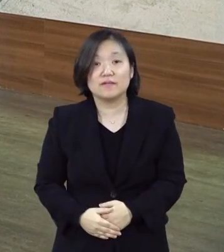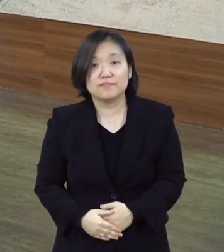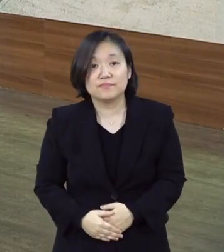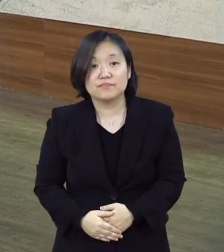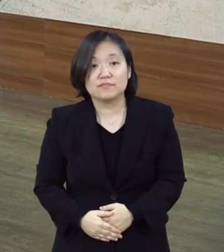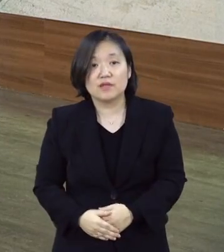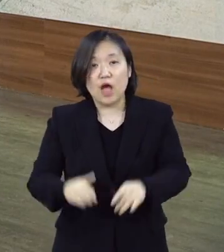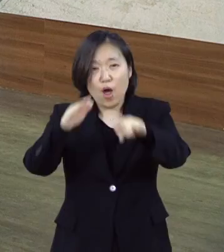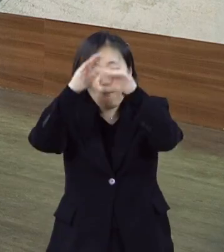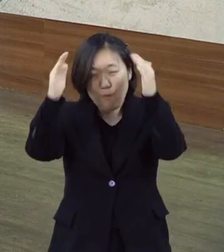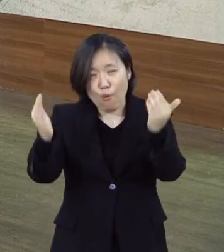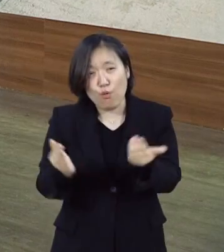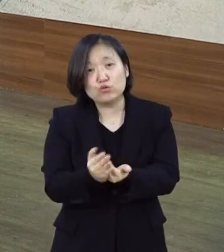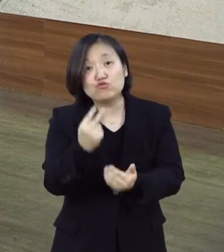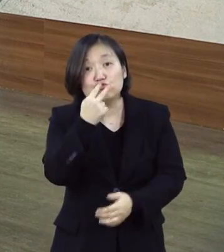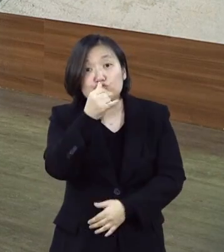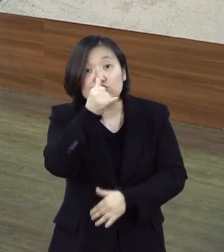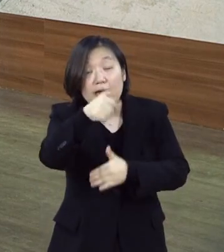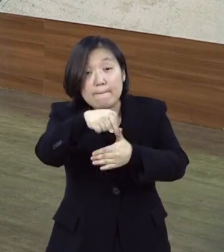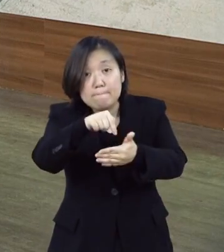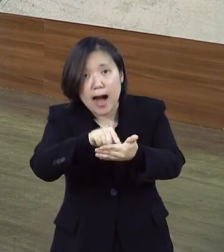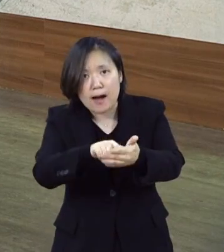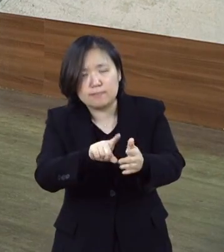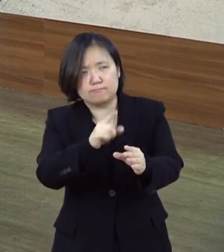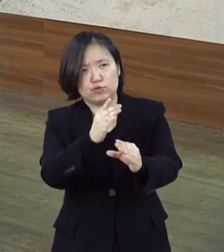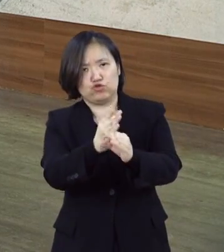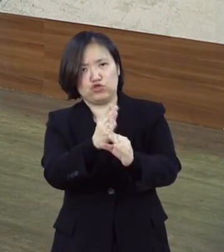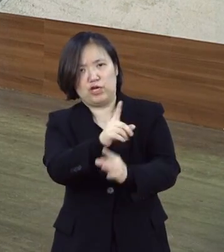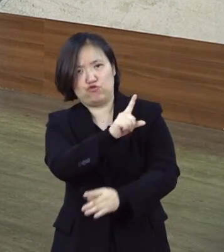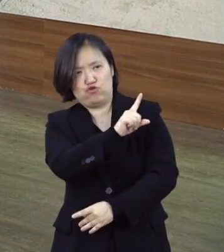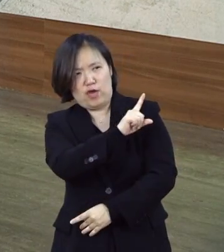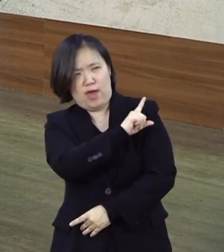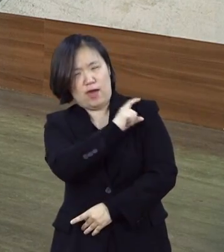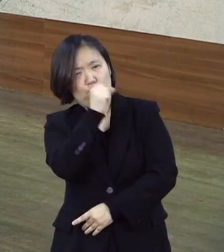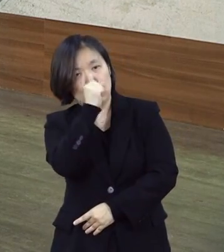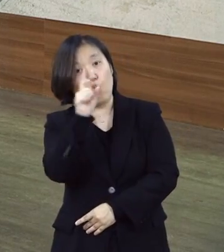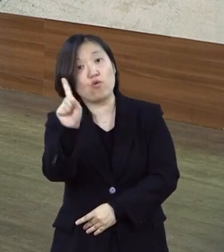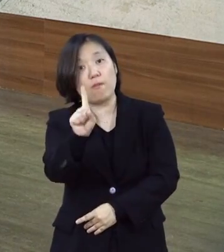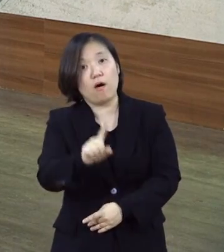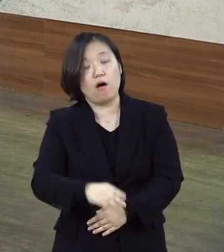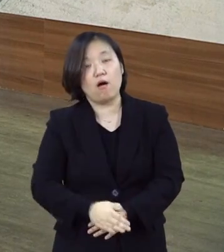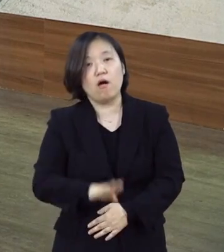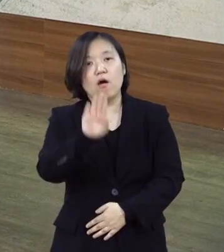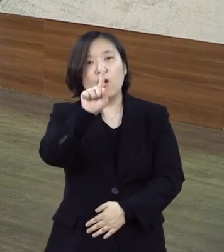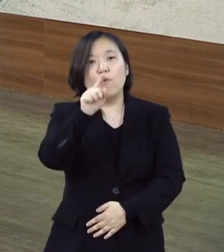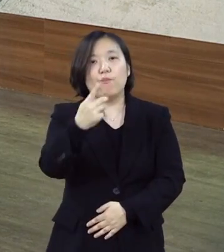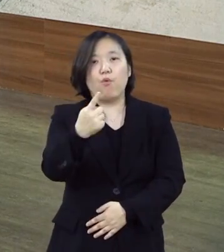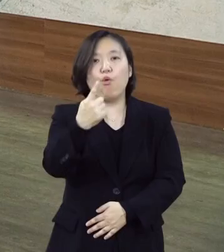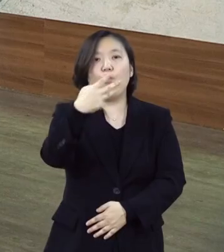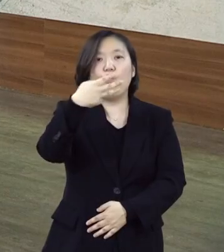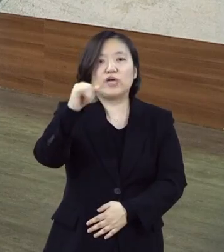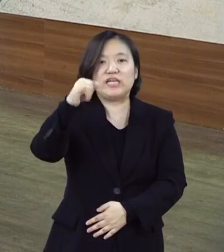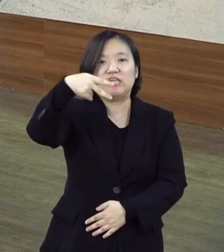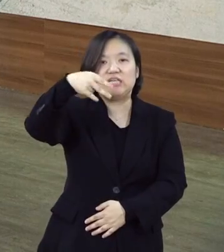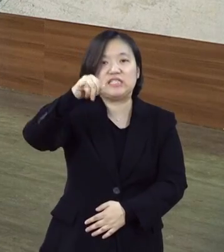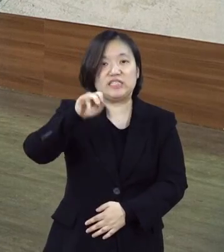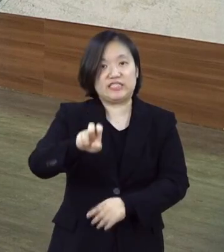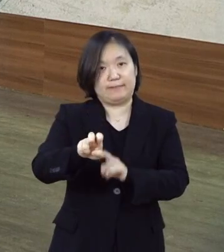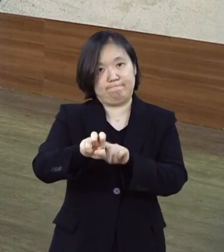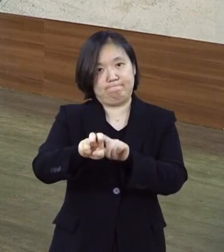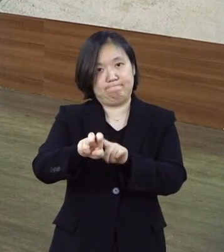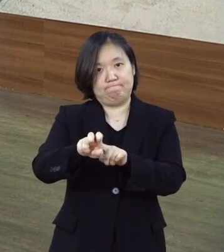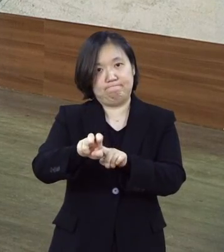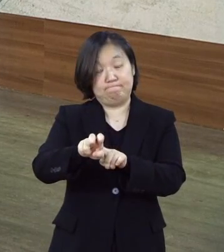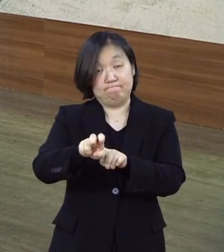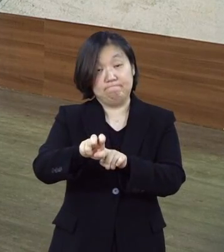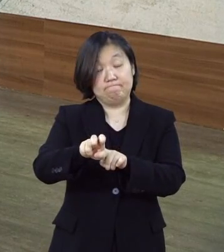모든 중생의 마음 중에 최고의 마음이 바로 이 보리심이고 이 보리심이